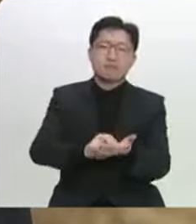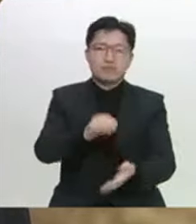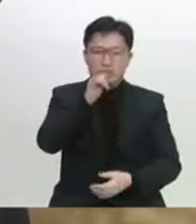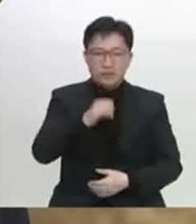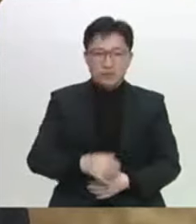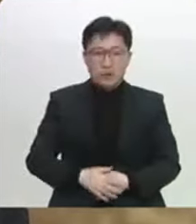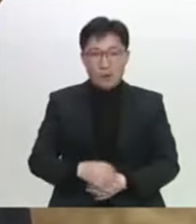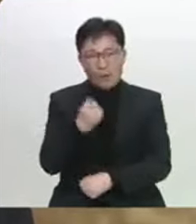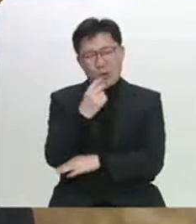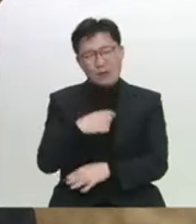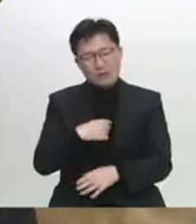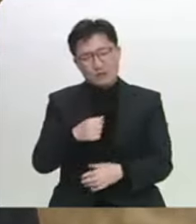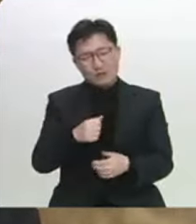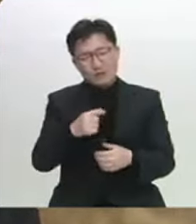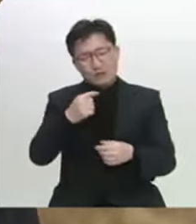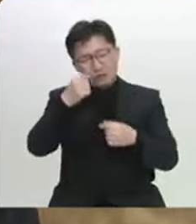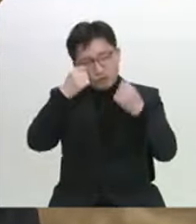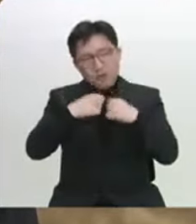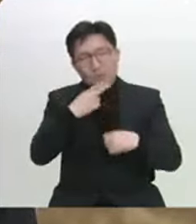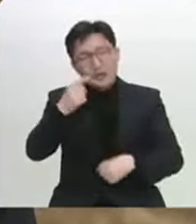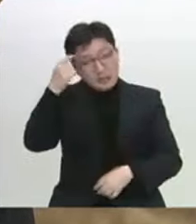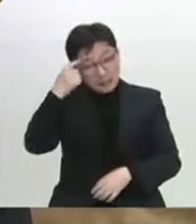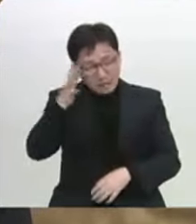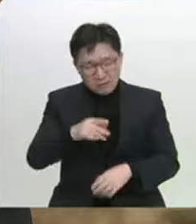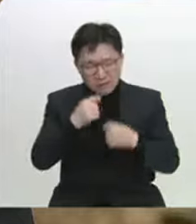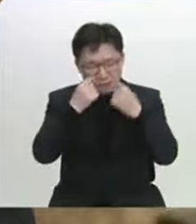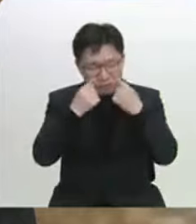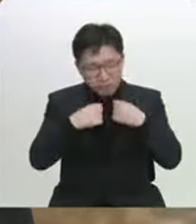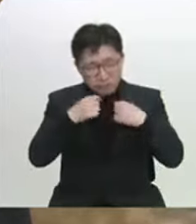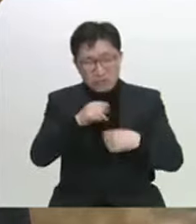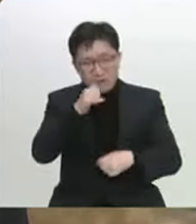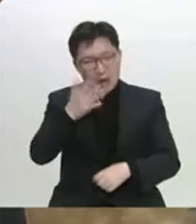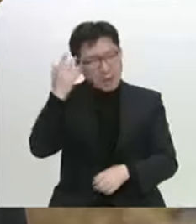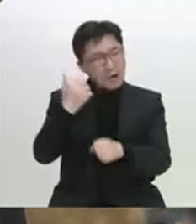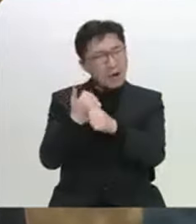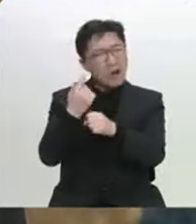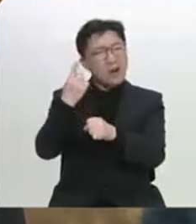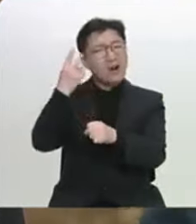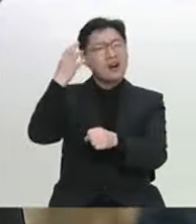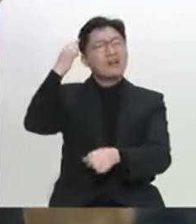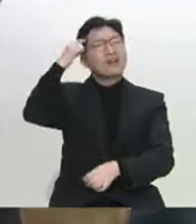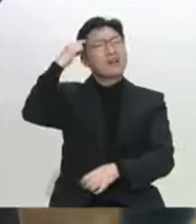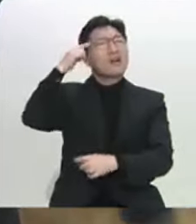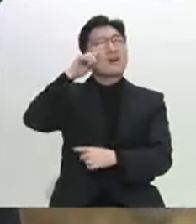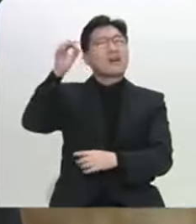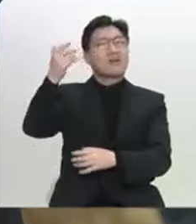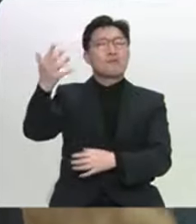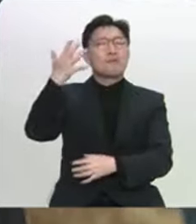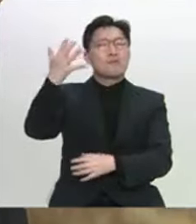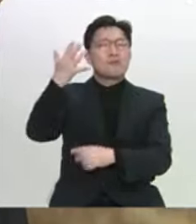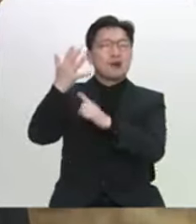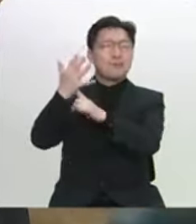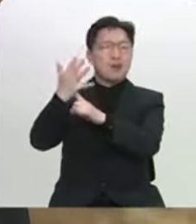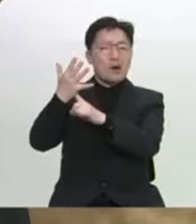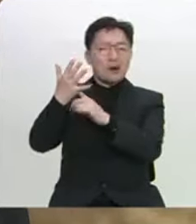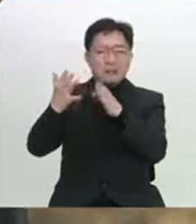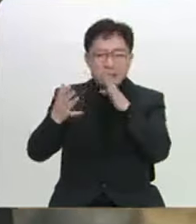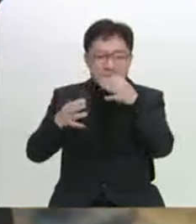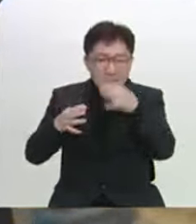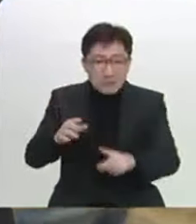생각했는데 허이 그렇게 눈물이 나오네요. 지나간 세월을 생각하니까 얼마나 힘들게